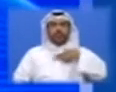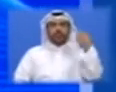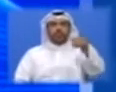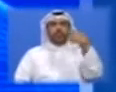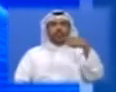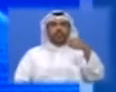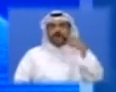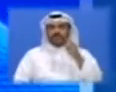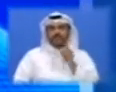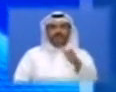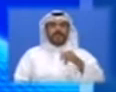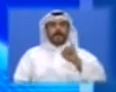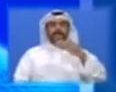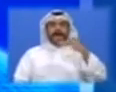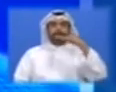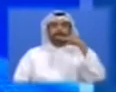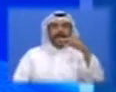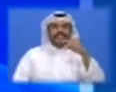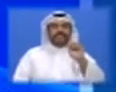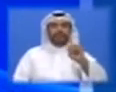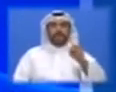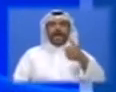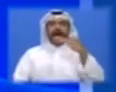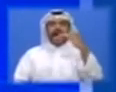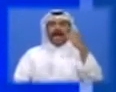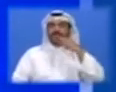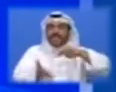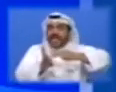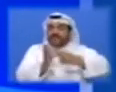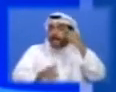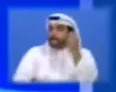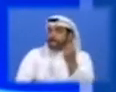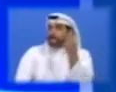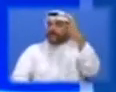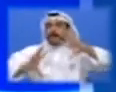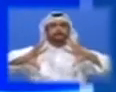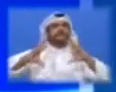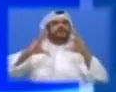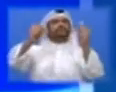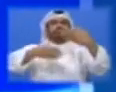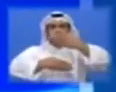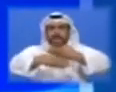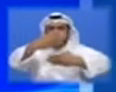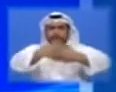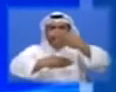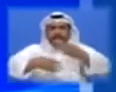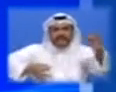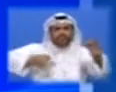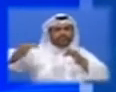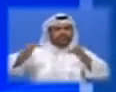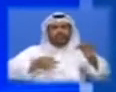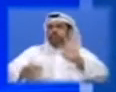الوزراء الشيخ محمد عبد الله المبارك الصباح حول مشروع تطوير مدينه الحريري الصبيه و جزيره